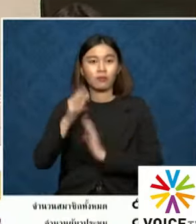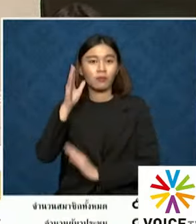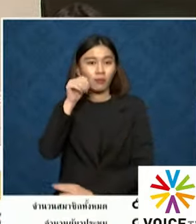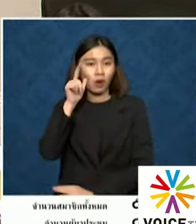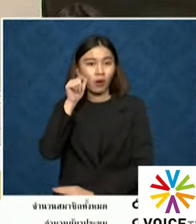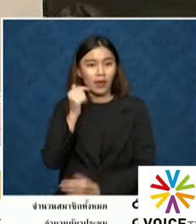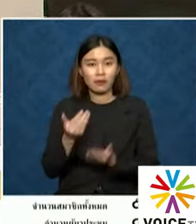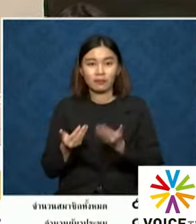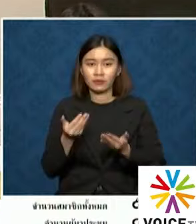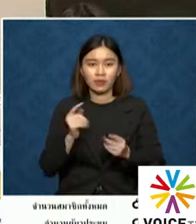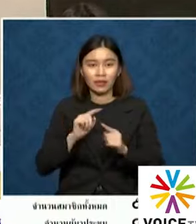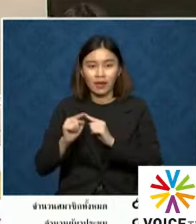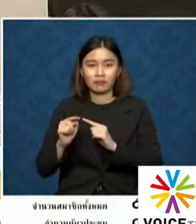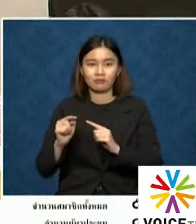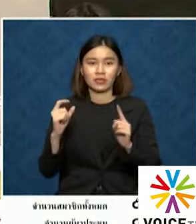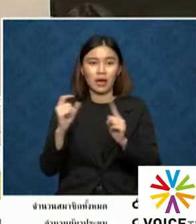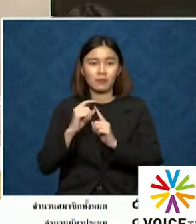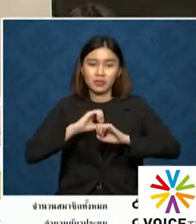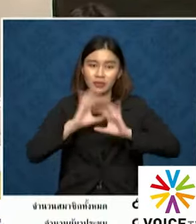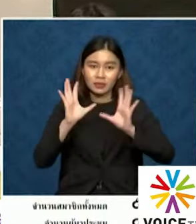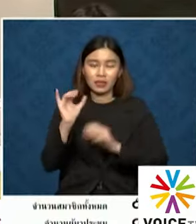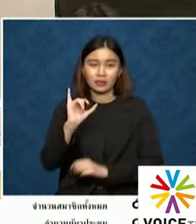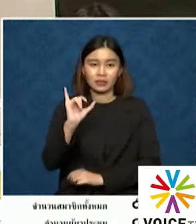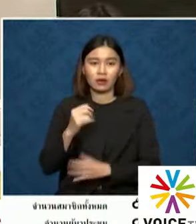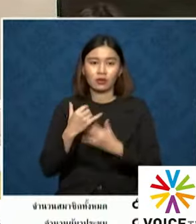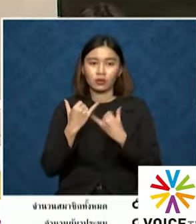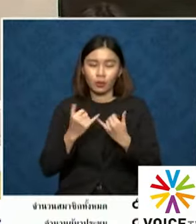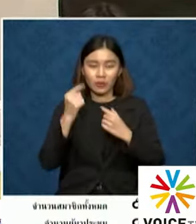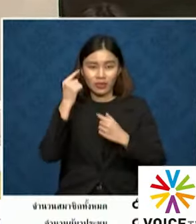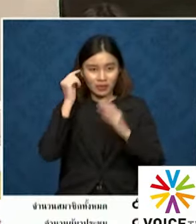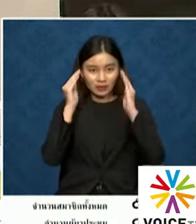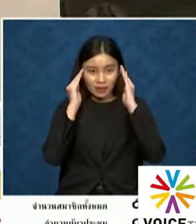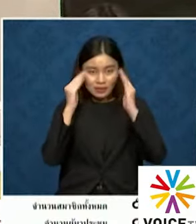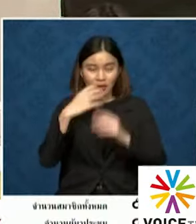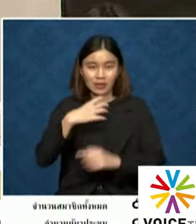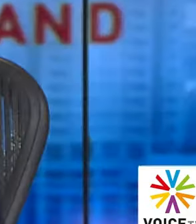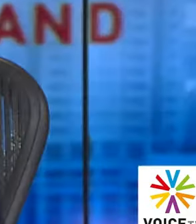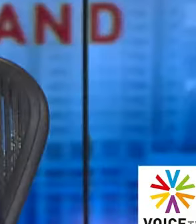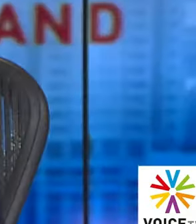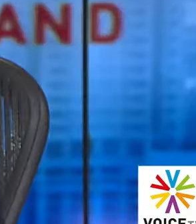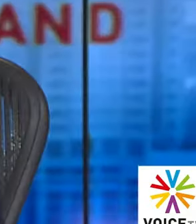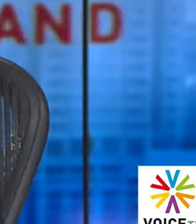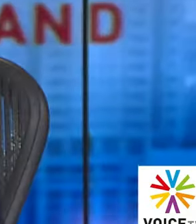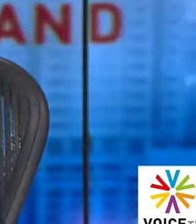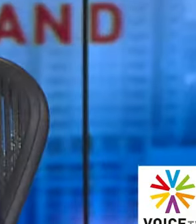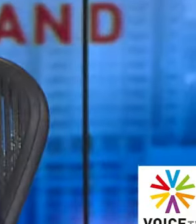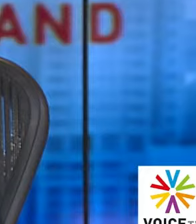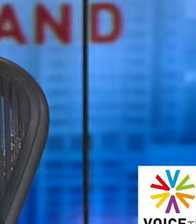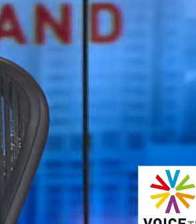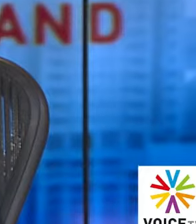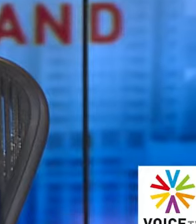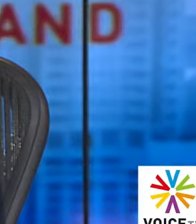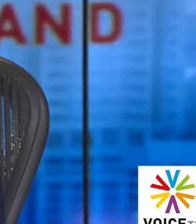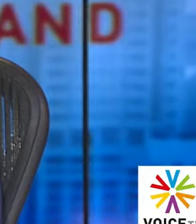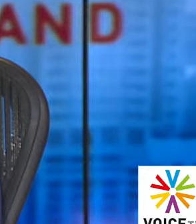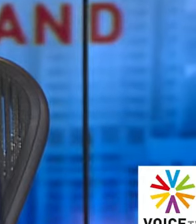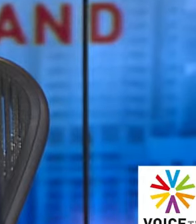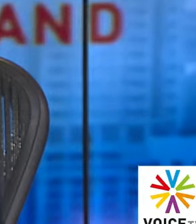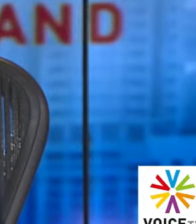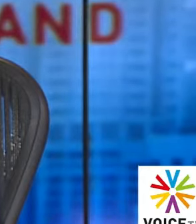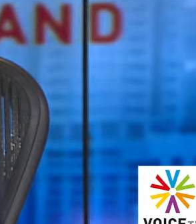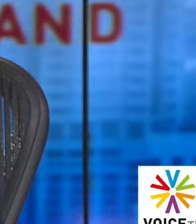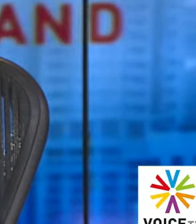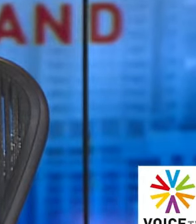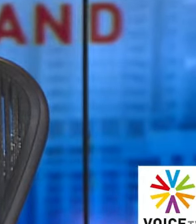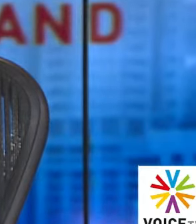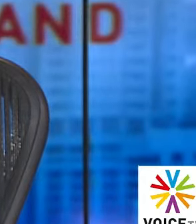ราะว่าพอเราจะขยับไปที่กฎหมายเซ็กซ์เวิร์กเกอร์หลังจากที่เราขยับเรื่องคำว่าบุคค